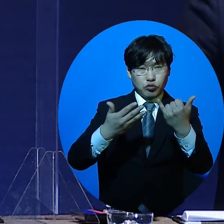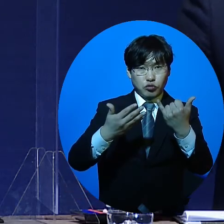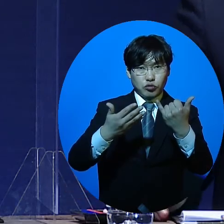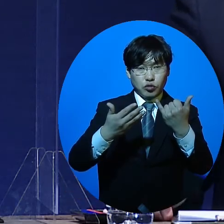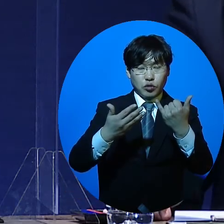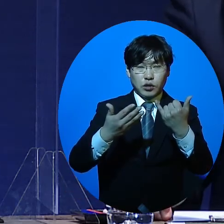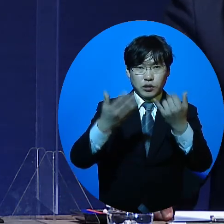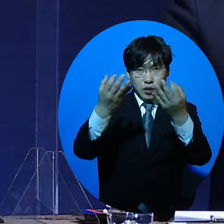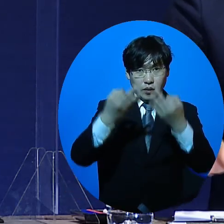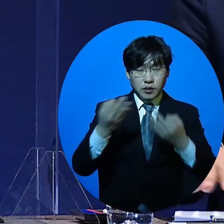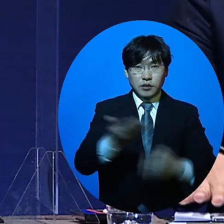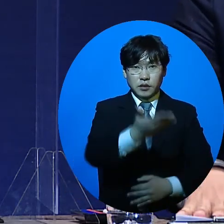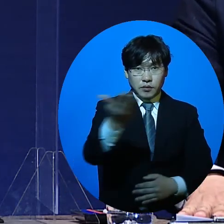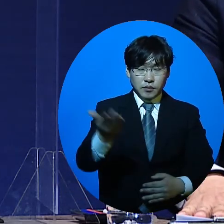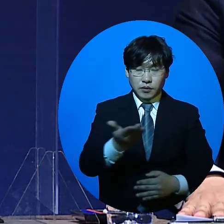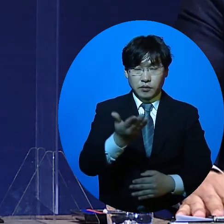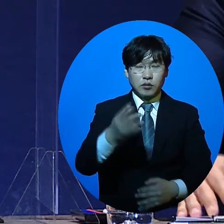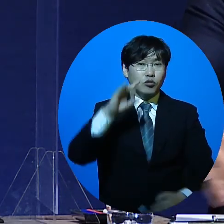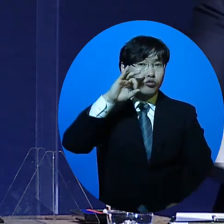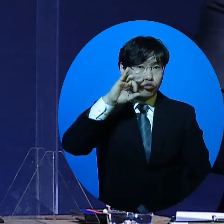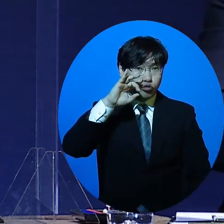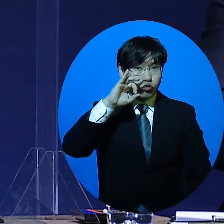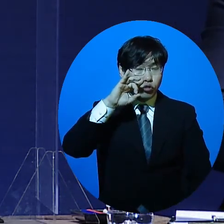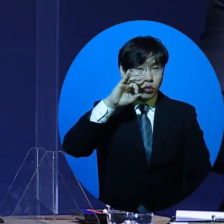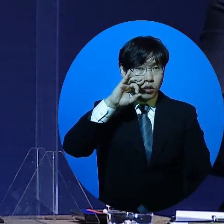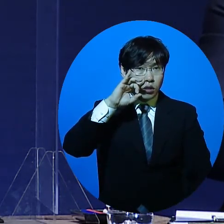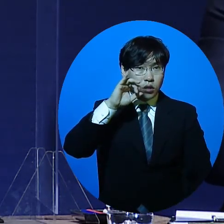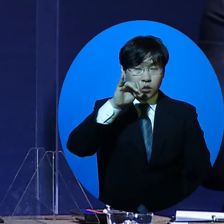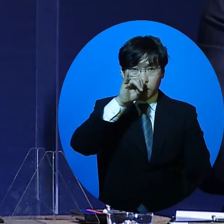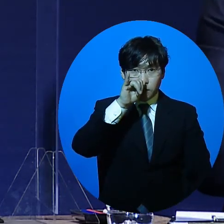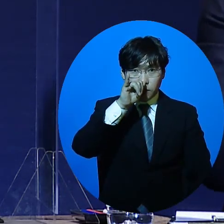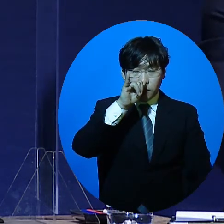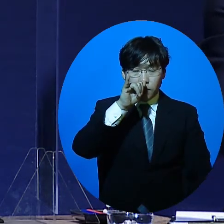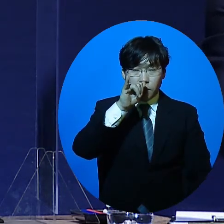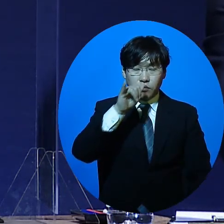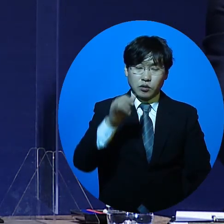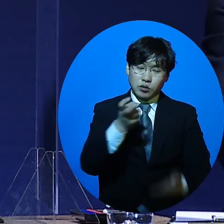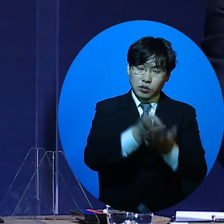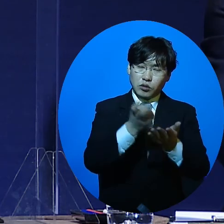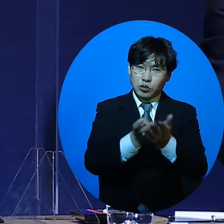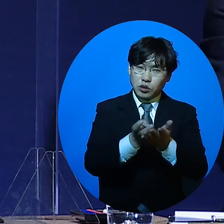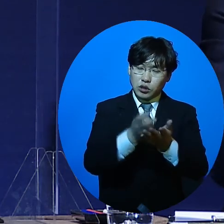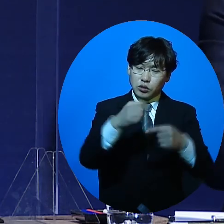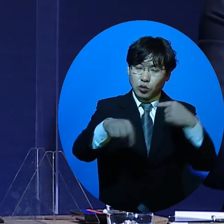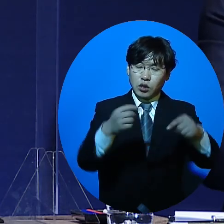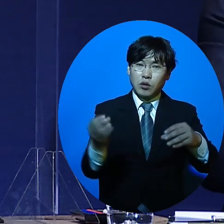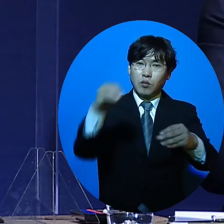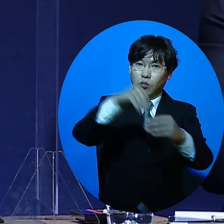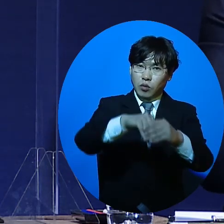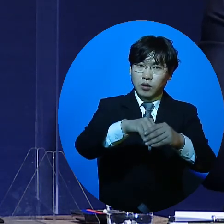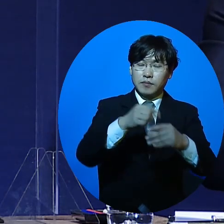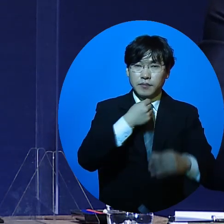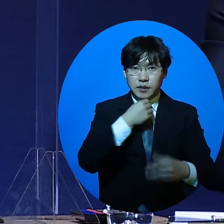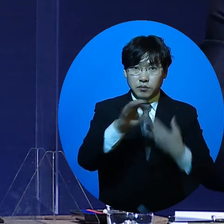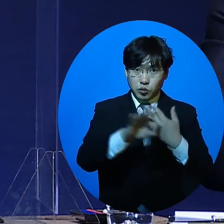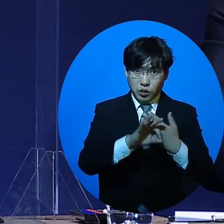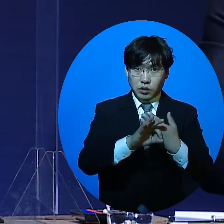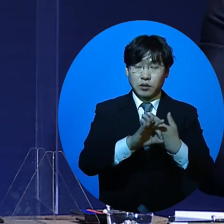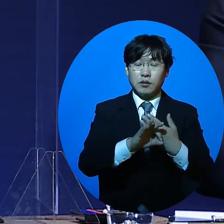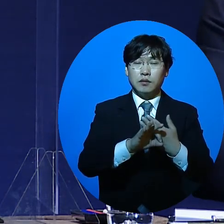많으신데, 혹여나, 궁금한 사항이 있으시고, 여러 가지 정책적으로 좀 반영할 사항이 있으면, 우리